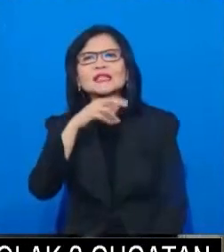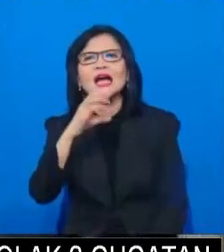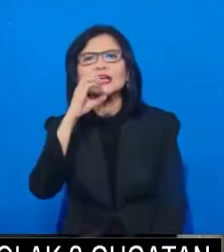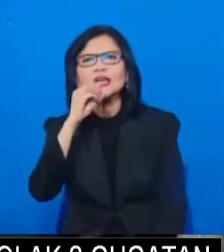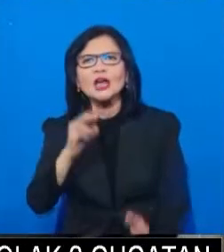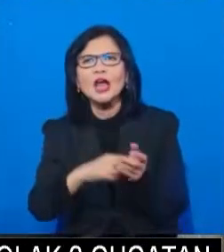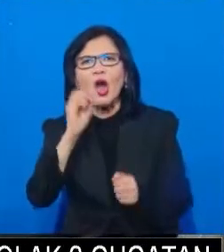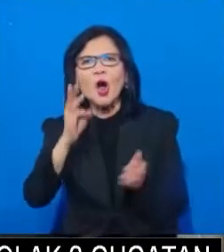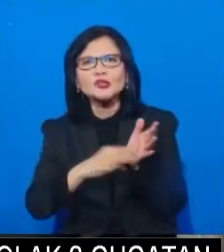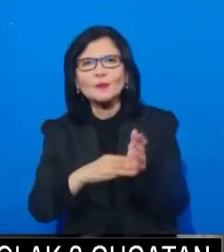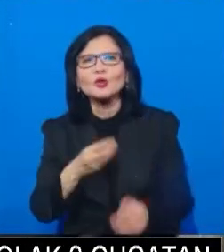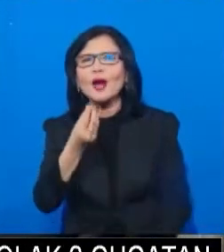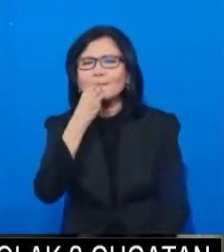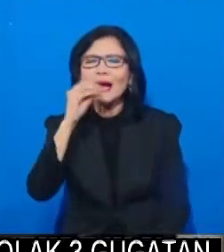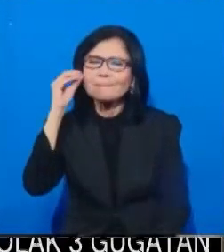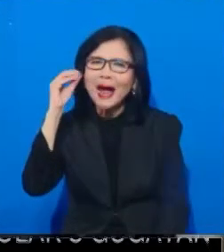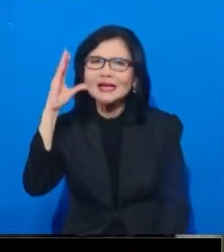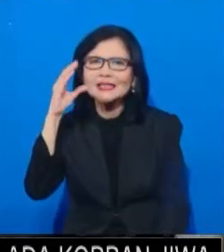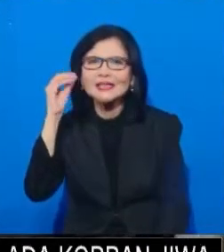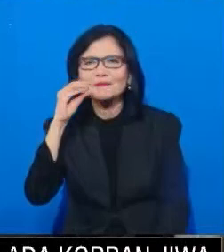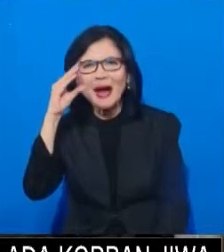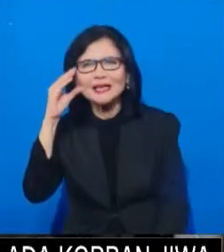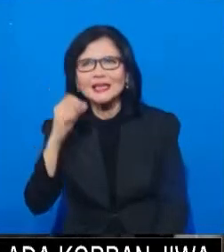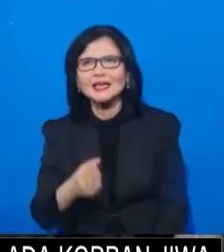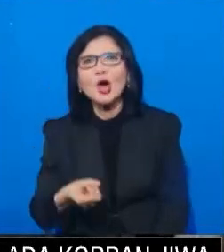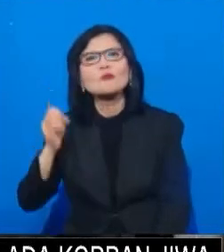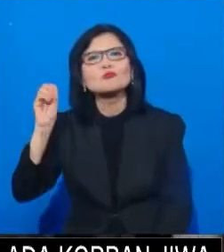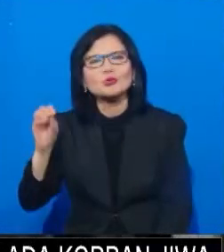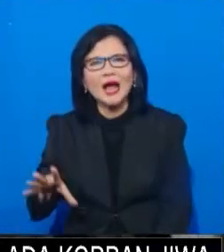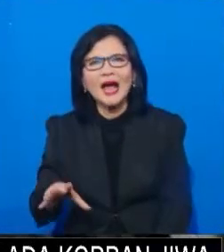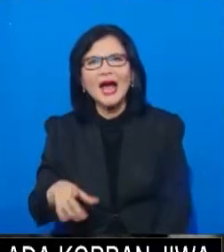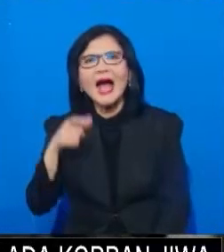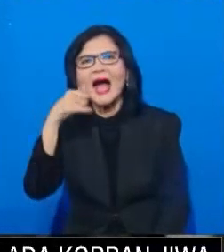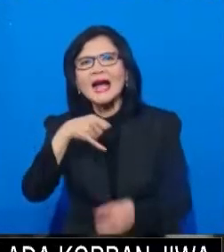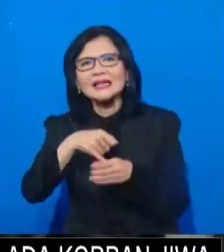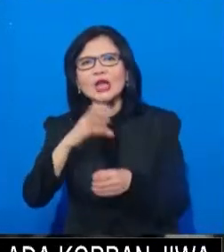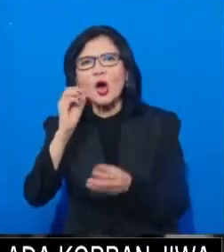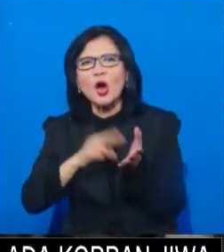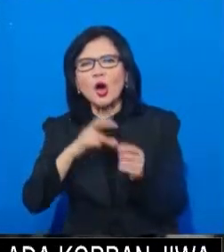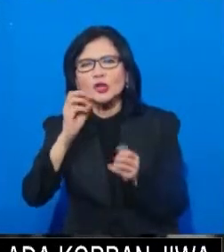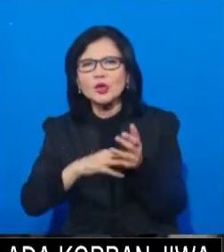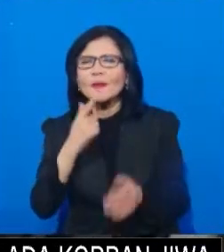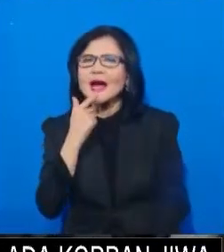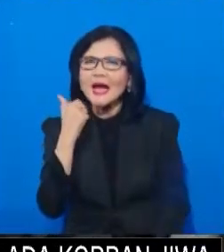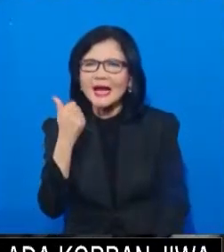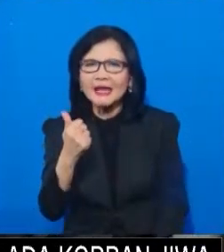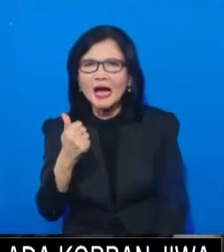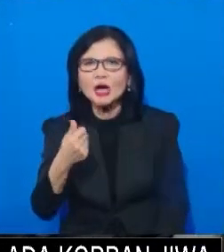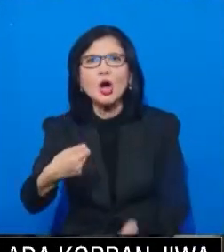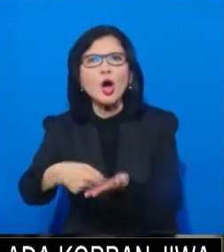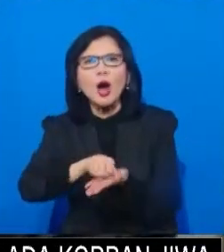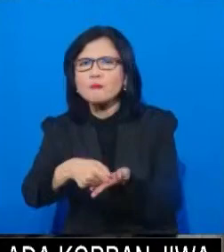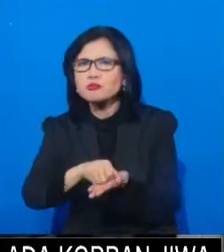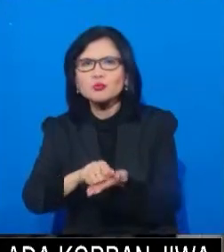untuk sarapan ya. Jadi kayak buras gitu isinya oncom. Terus rasanya enak. Bumbunya tuh lokal, semua